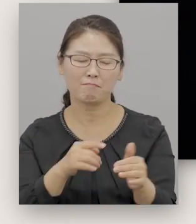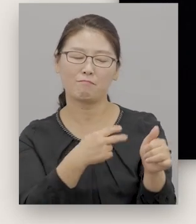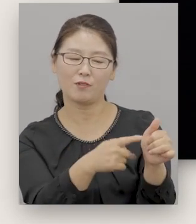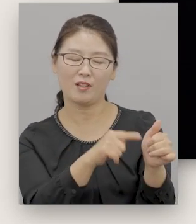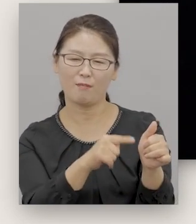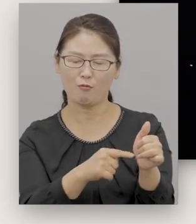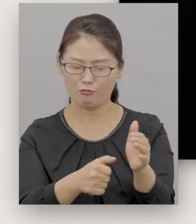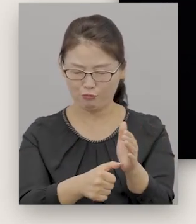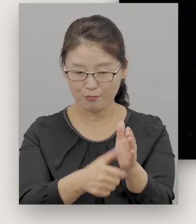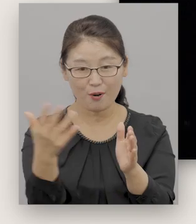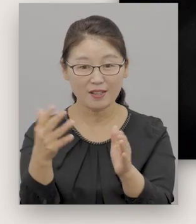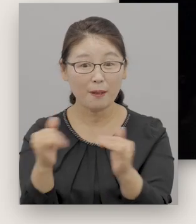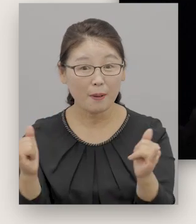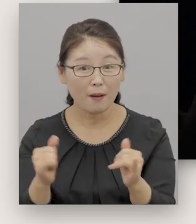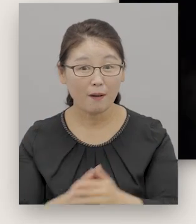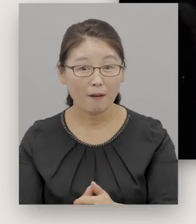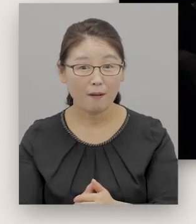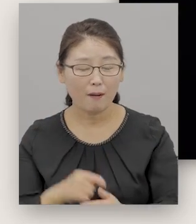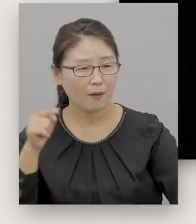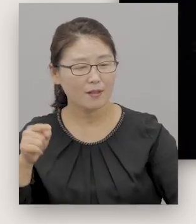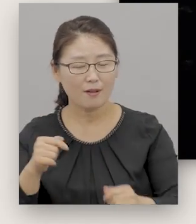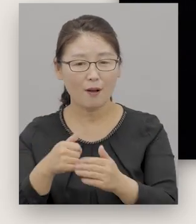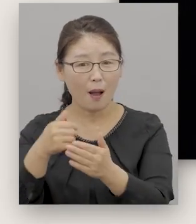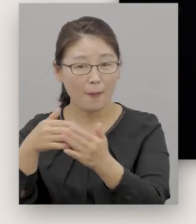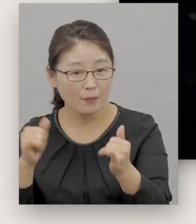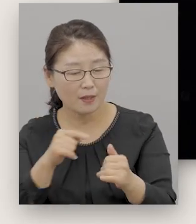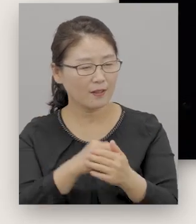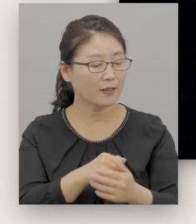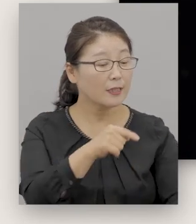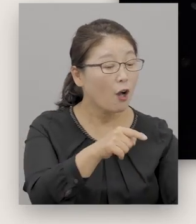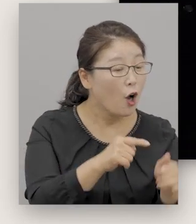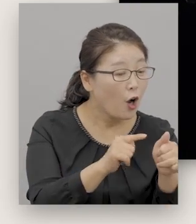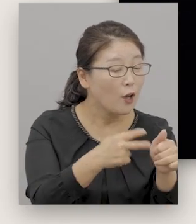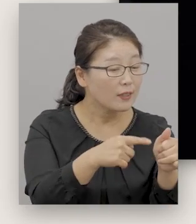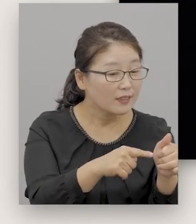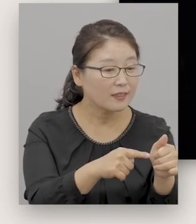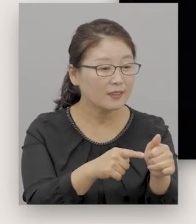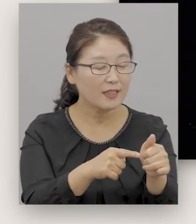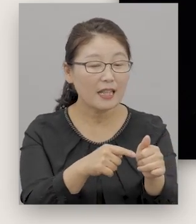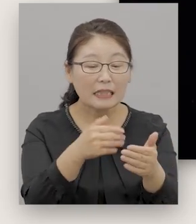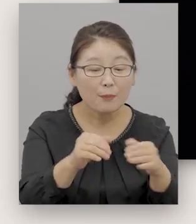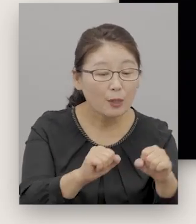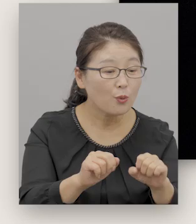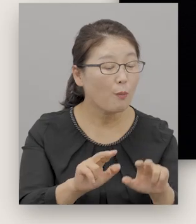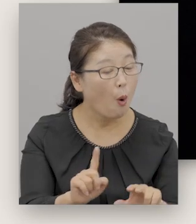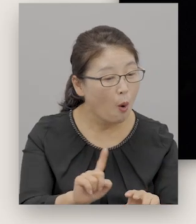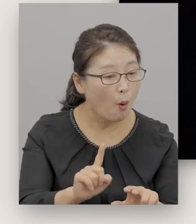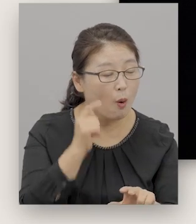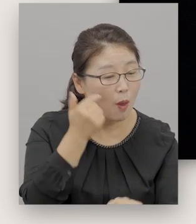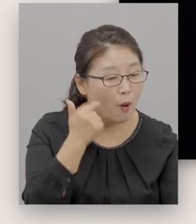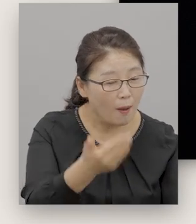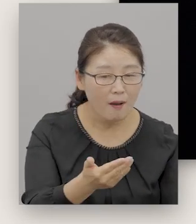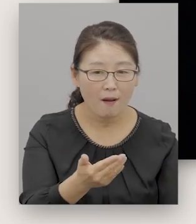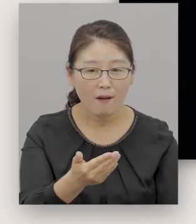사람들이 그래서 당신은 다음에 어떤 작업을 하십니까? 지금은 무슨 작업을 하고 계십니까? 이렇게 계속